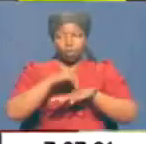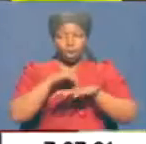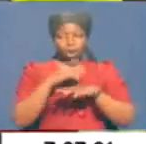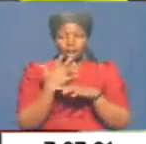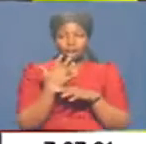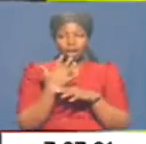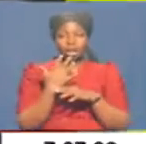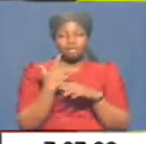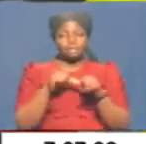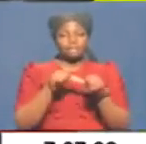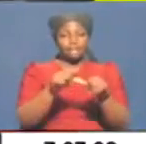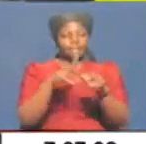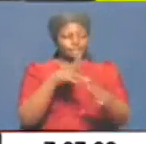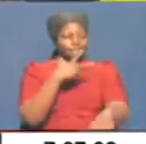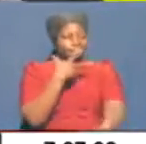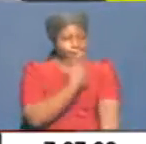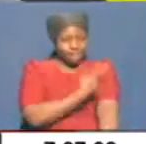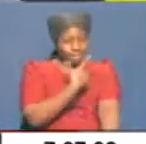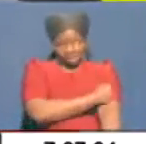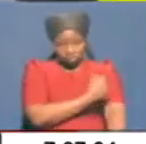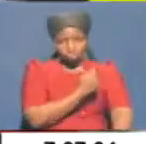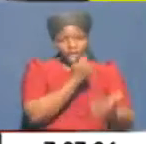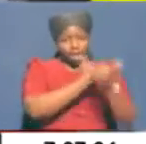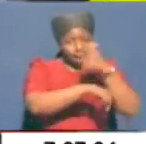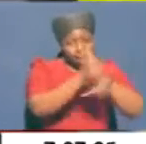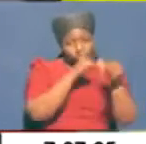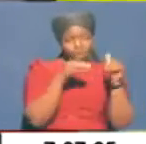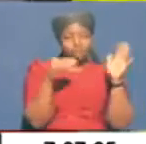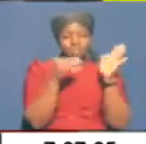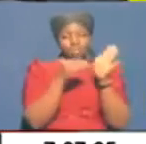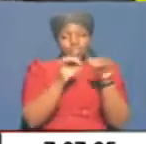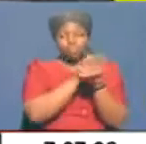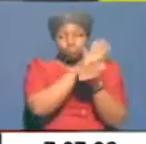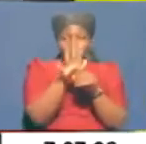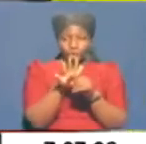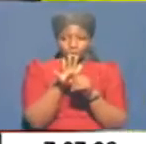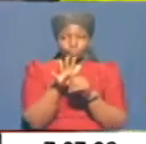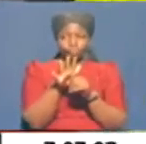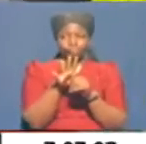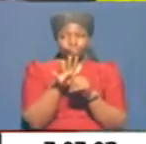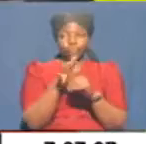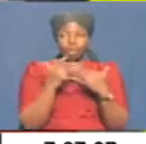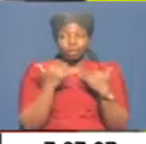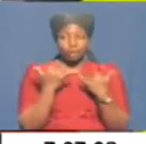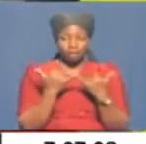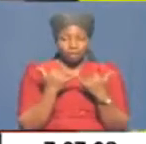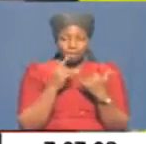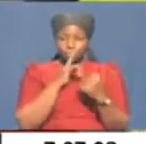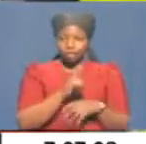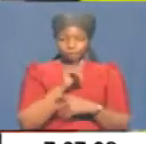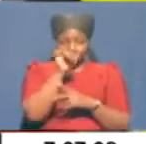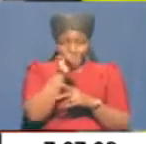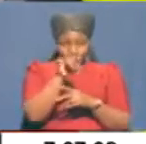sustained vaccination campaign against COVID-19. Therefore, this